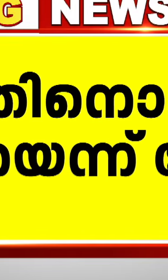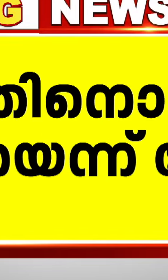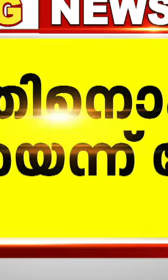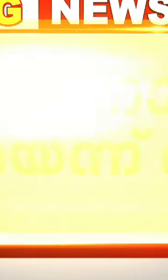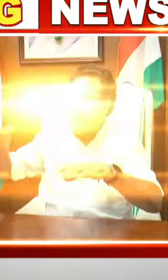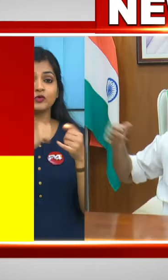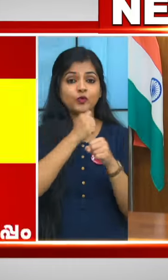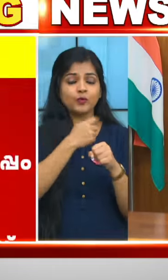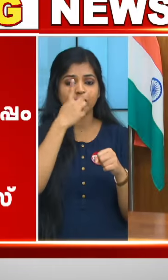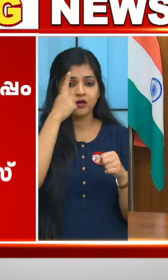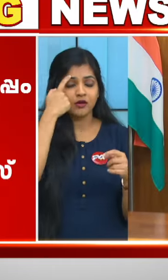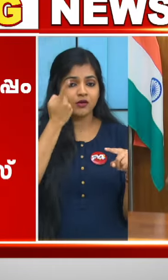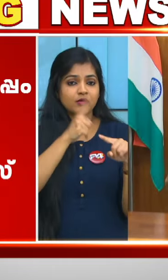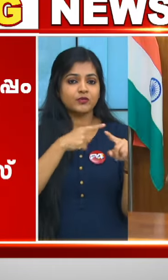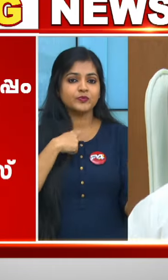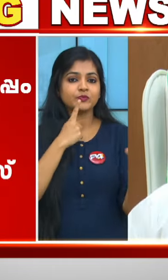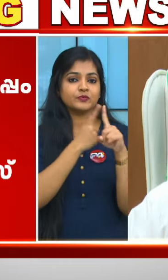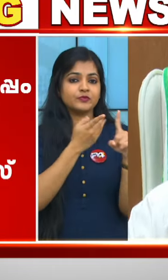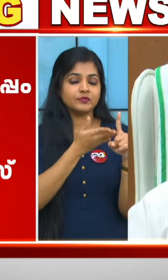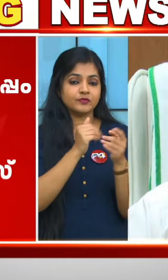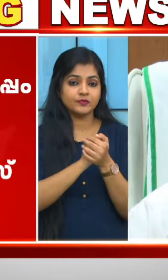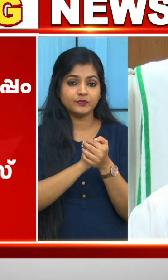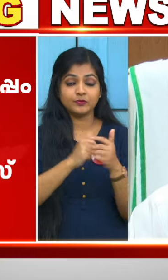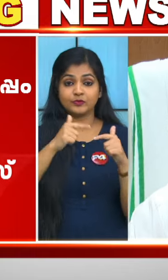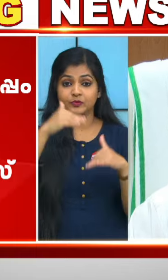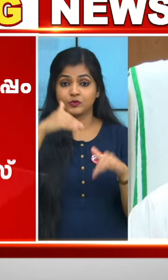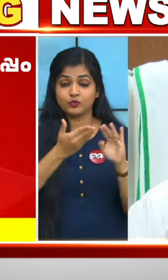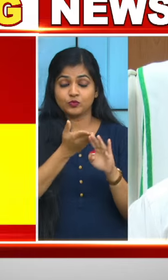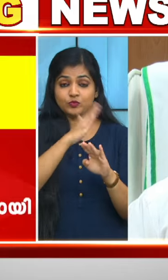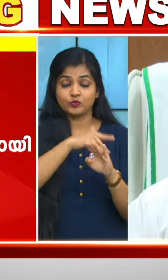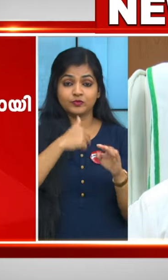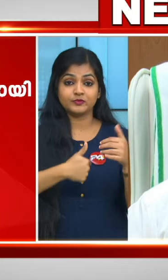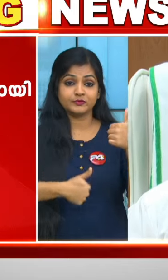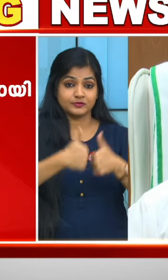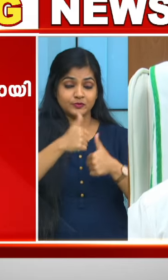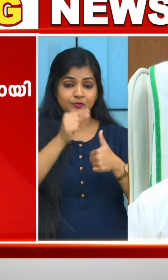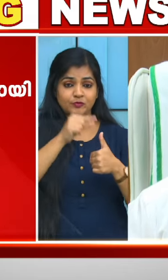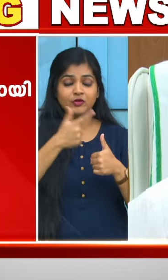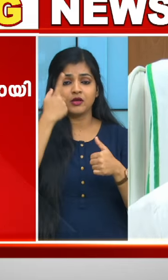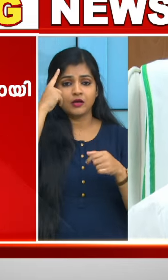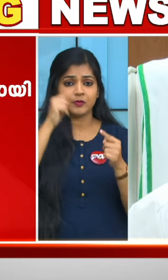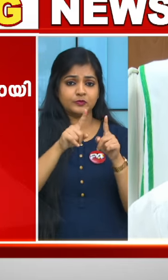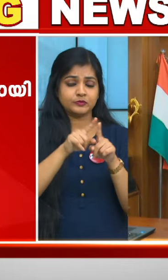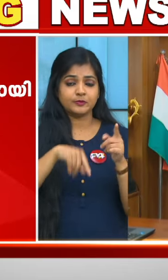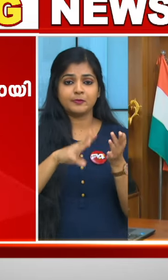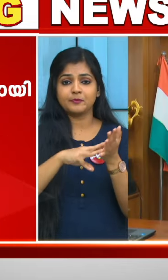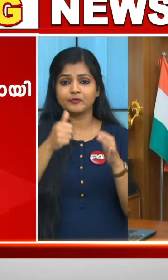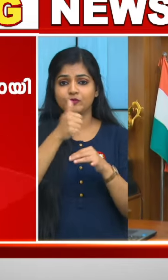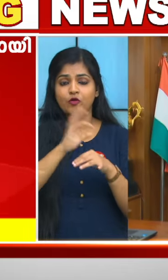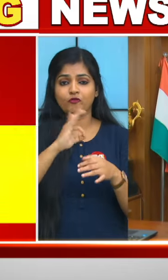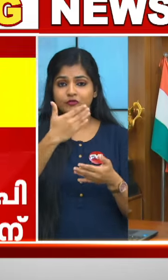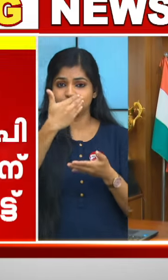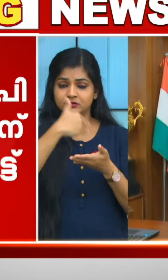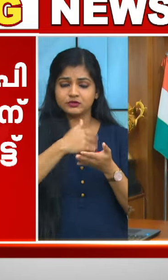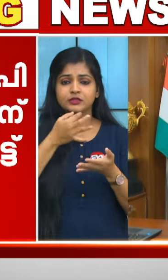കണ്ടത് എന്നുള്ളതാണ് പറയുന്നത്. അതോടൊപ്പം തന്നെ തെരഞ്ഞെടുപ്പിന് മുൻപ് ഈ സ്ഥാനാർത്ഥി എന്ന നിലയ്ക്കാണ് സുരേഷ് ഗോപി തന്നെ കാണാൻ മേയറുടെ ഓഫീസ് ആ സമയത്ത് ഒരു ചായ കൊടുത്തു. ആ